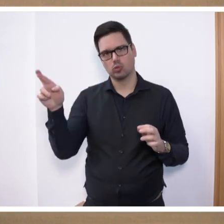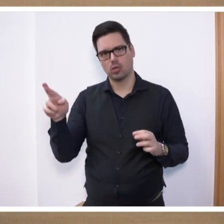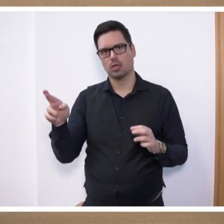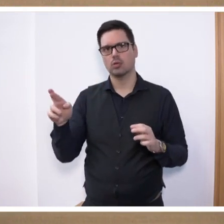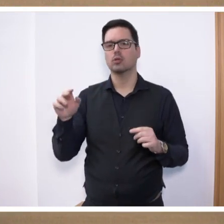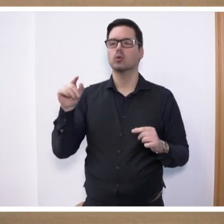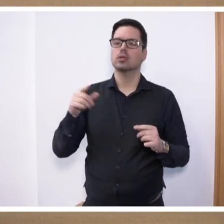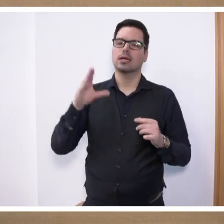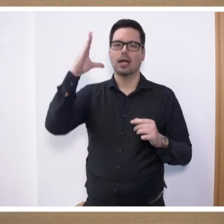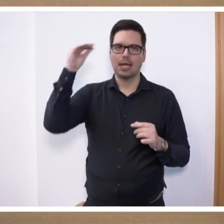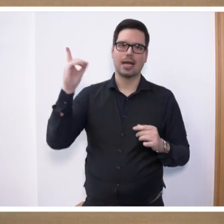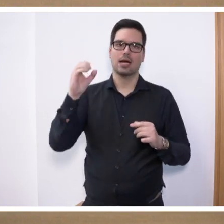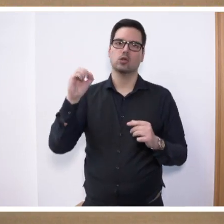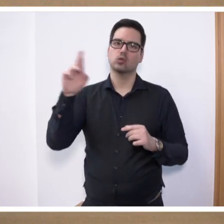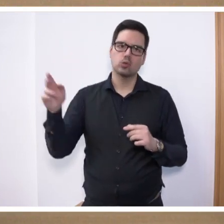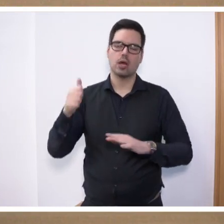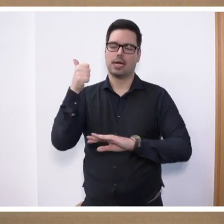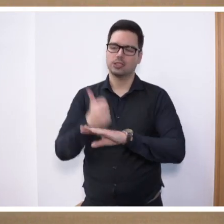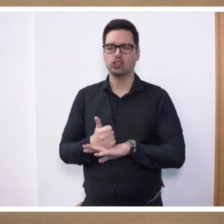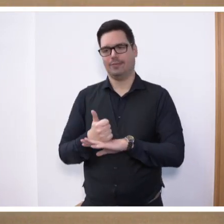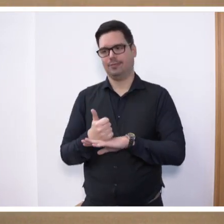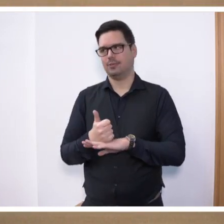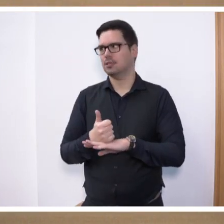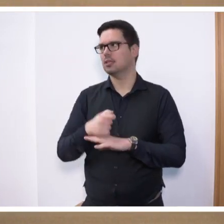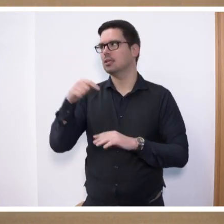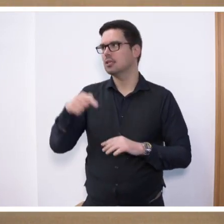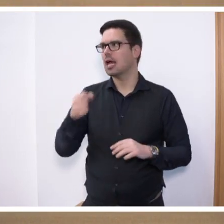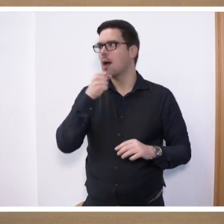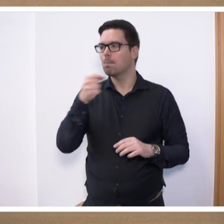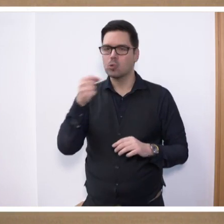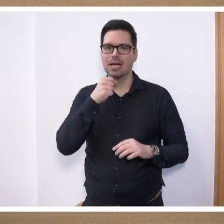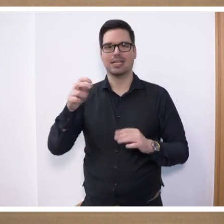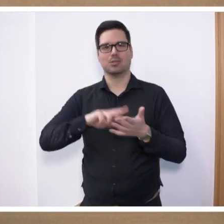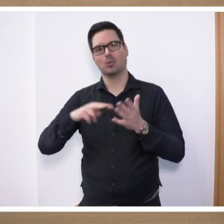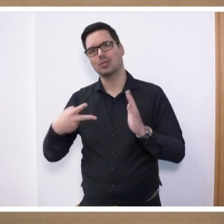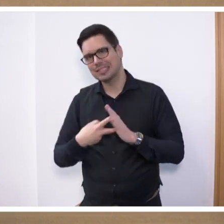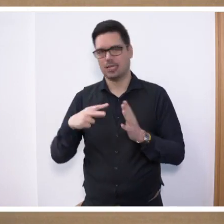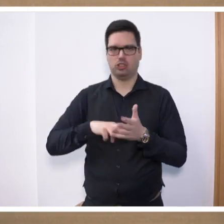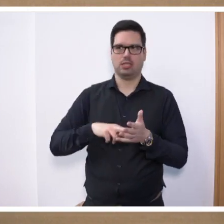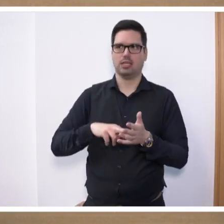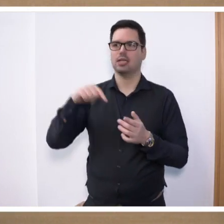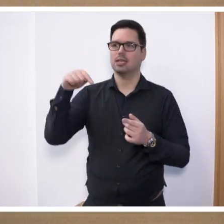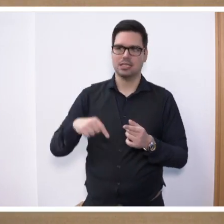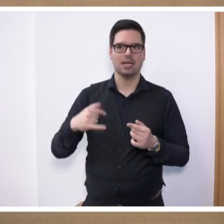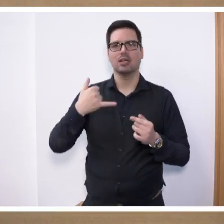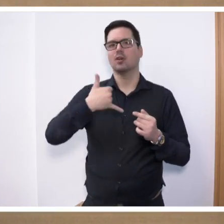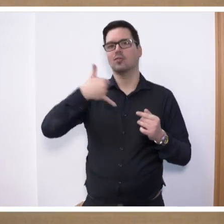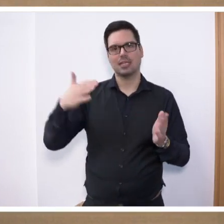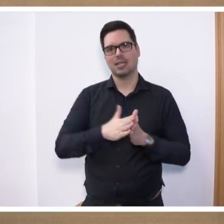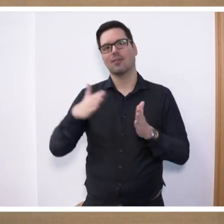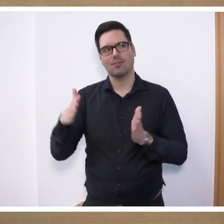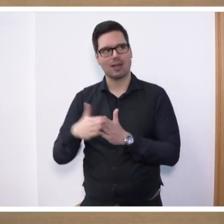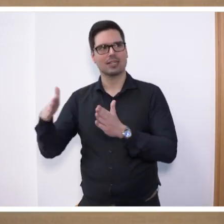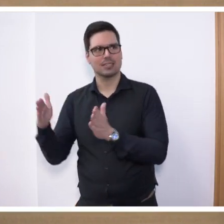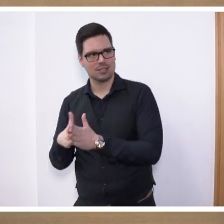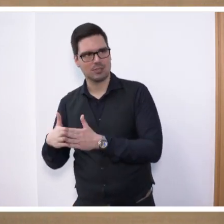Dörr an Sie als auch als Fraktionsvorsitzender. Was hier die Moderation und die Technik anbelangt, wird hier für jede Fraktion